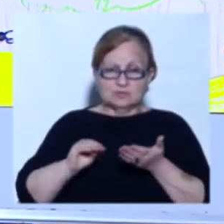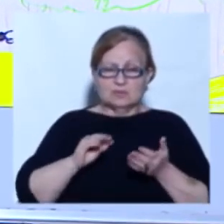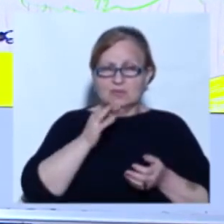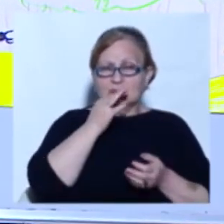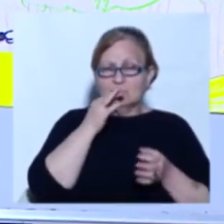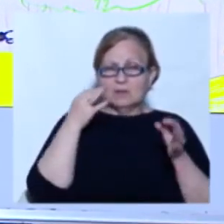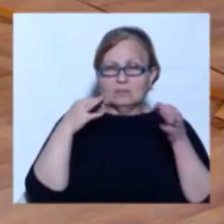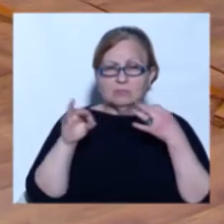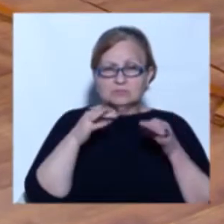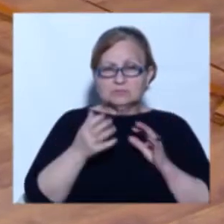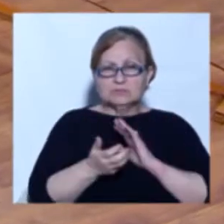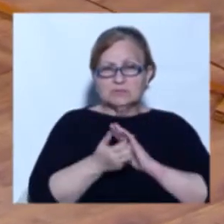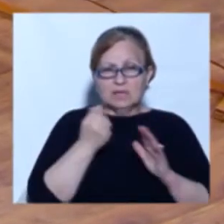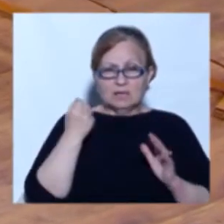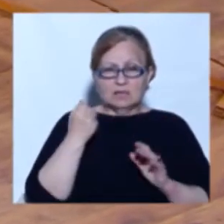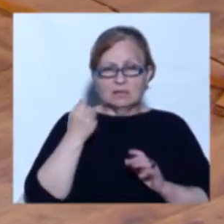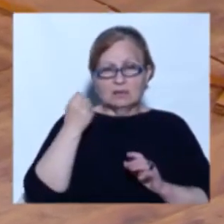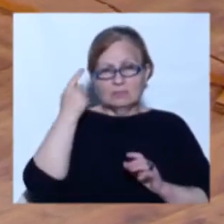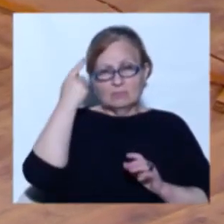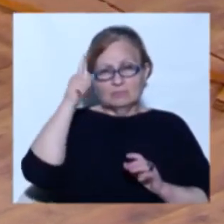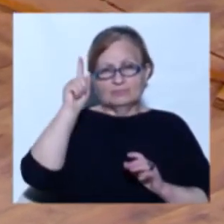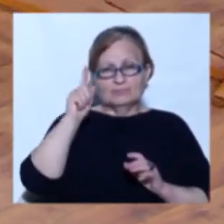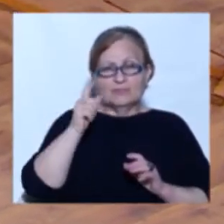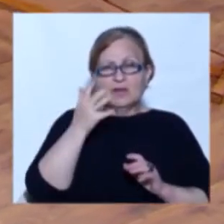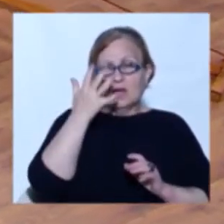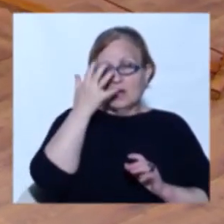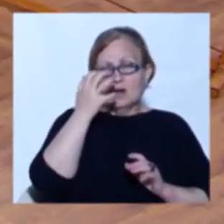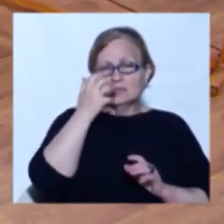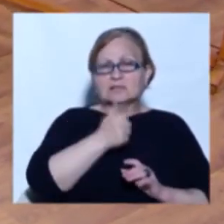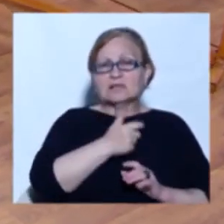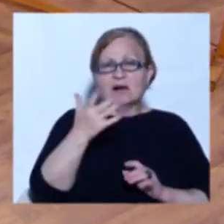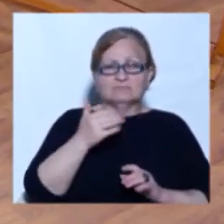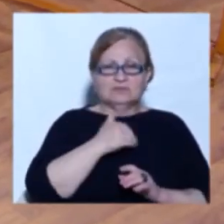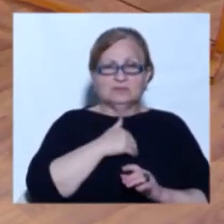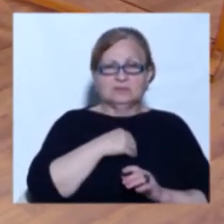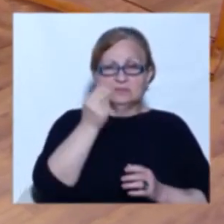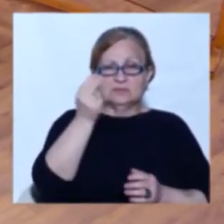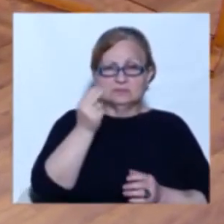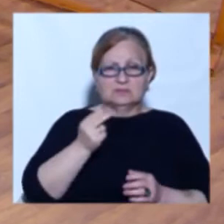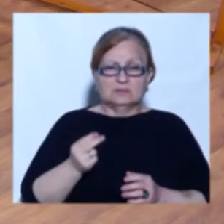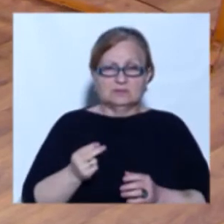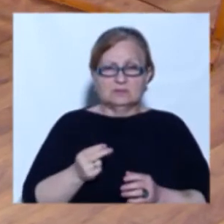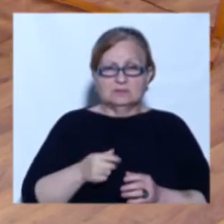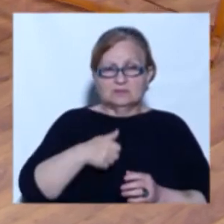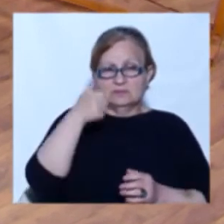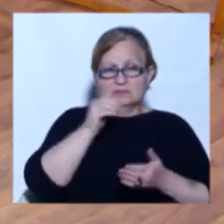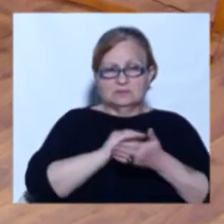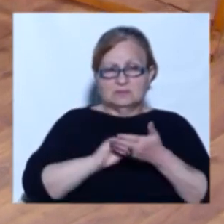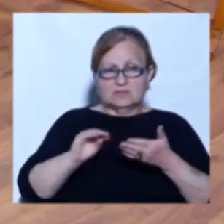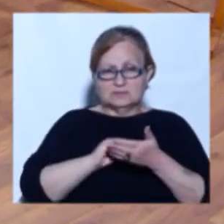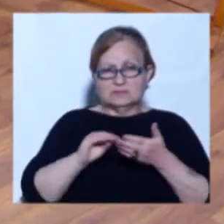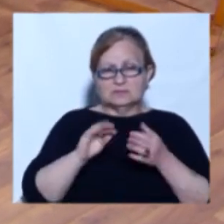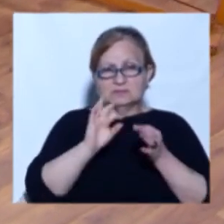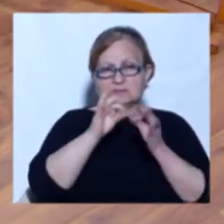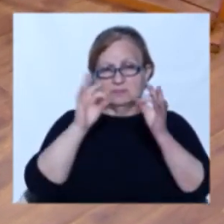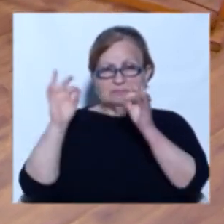აიღე და მოიფიქრე რამდენი ნახატის დახატვა გსურს. ჯერ დაწერე